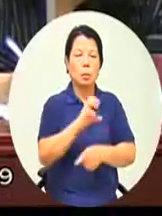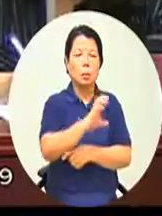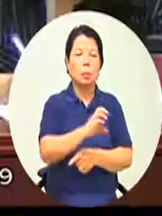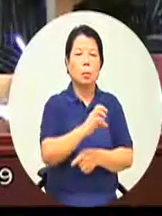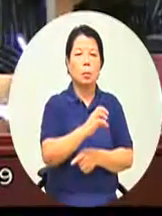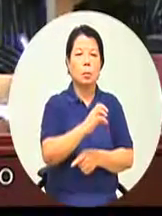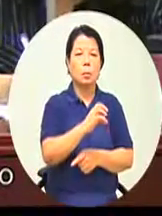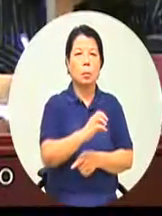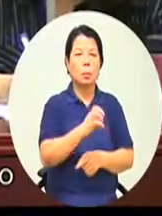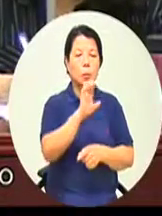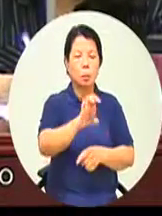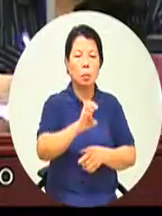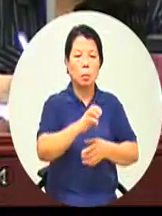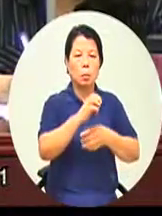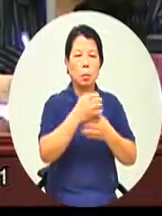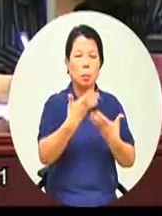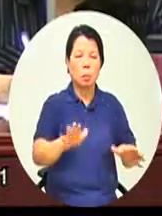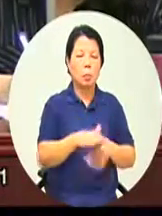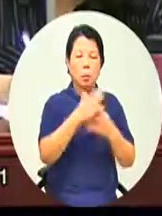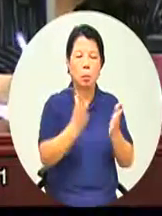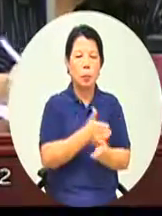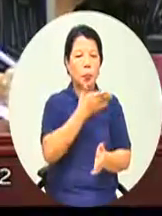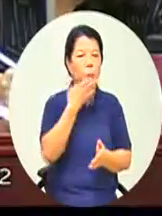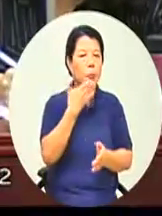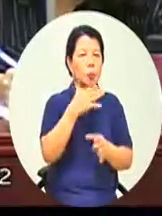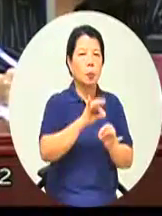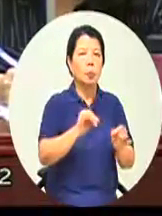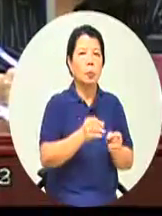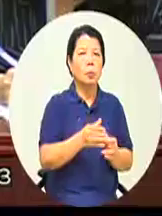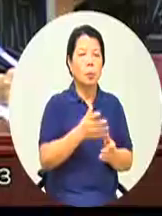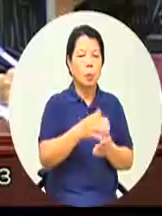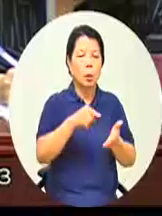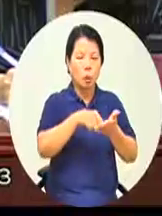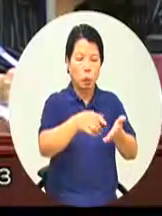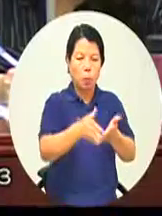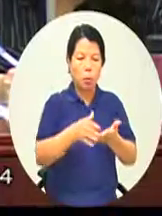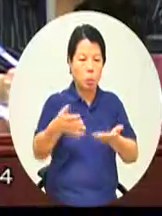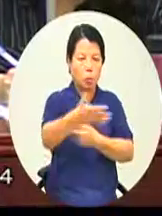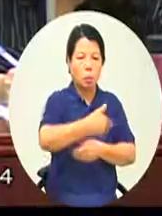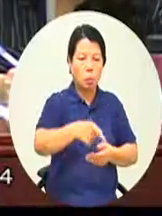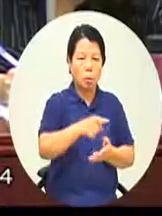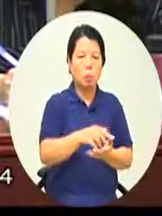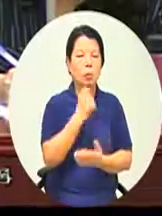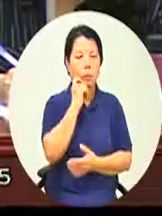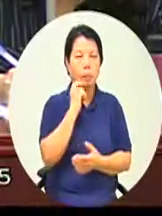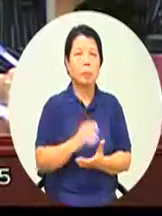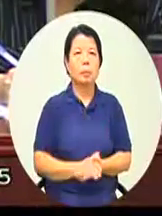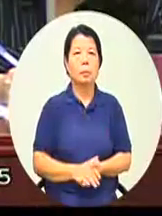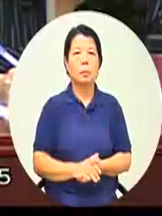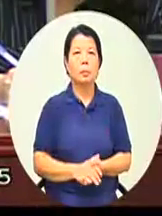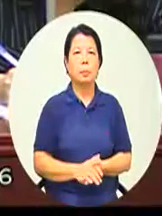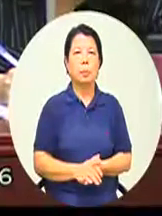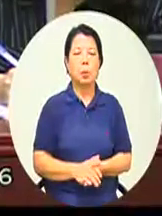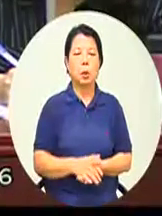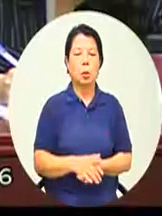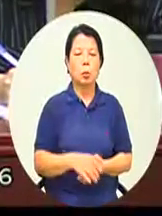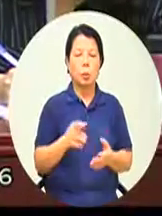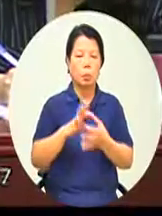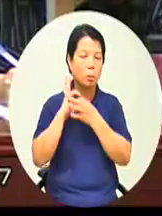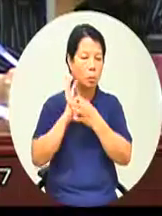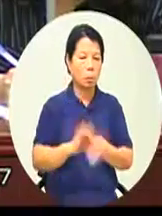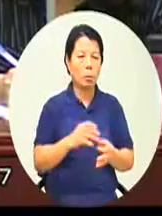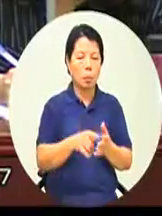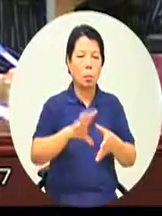是私有的哦，所以它最大的问题是要面临它所谓的土地征收的问题啦。那这个部分我们也不断在跟文化